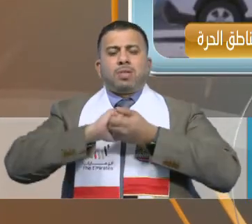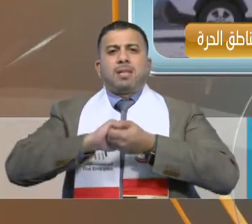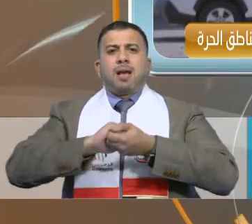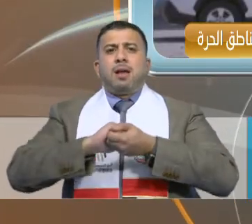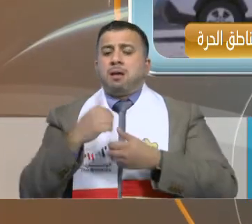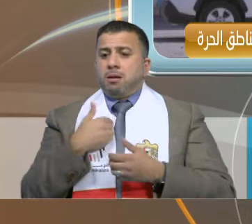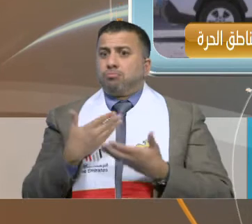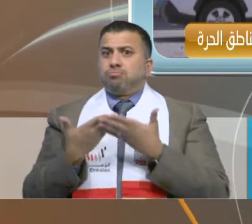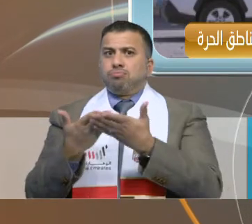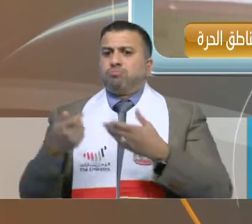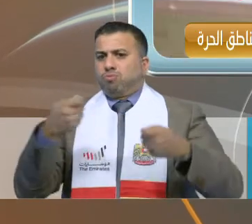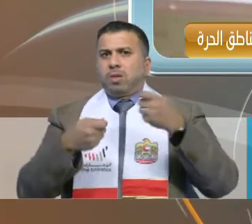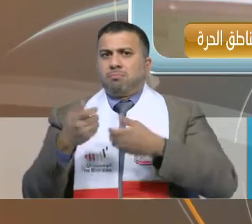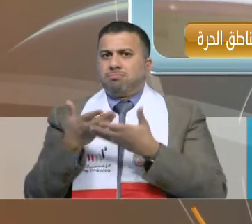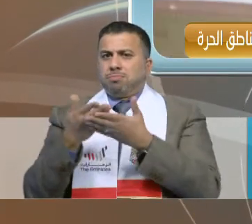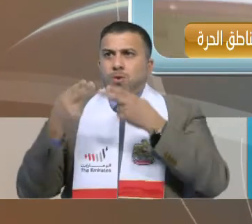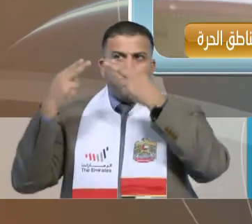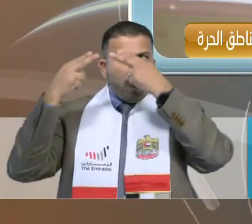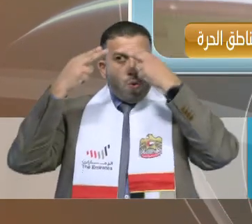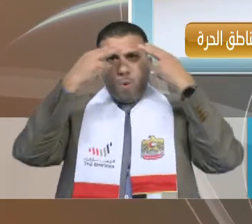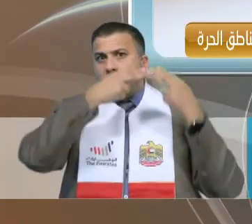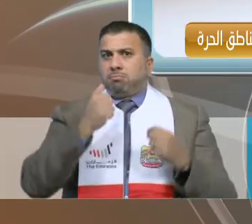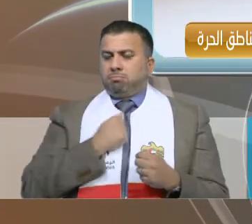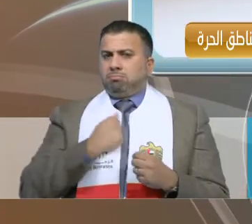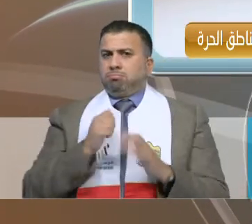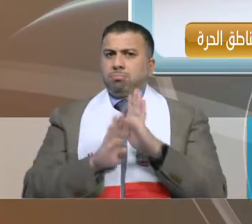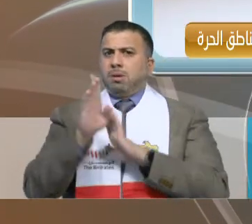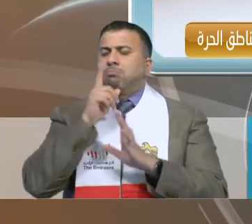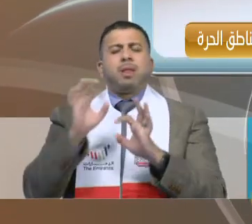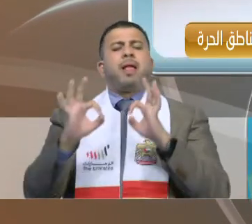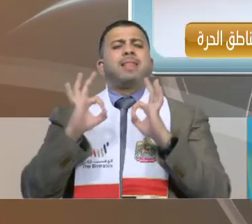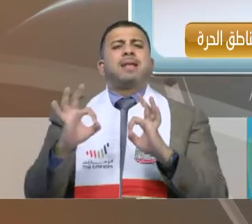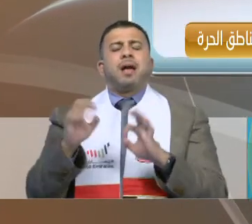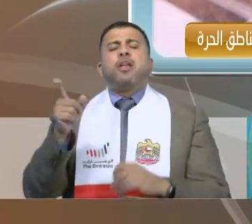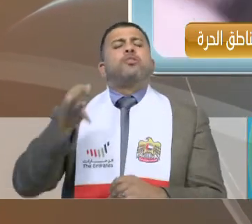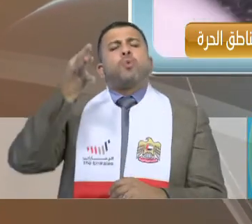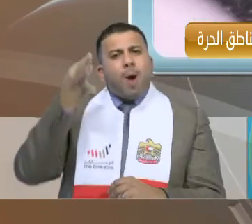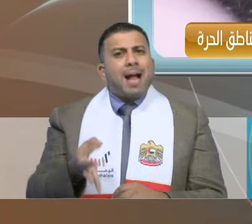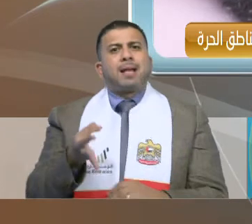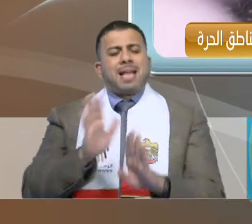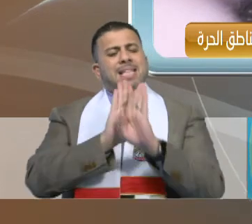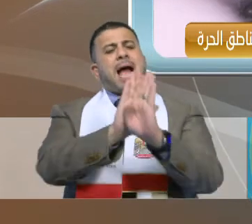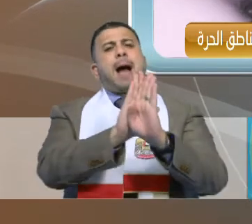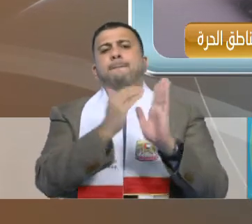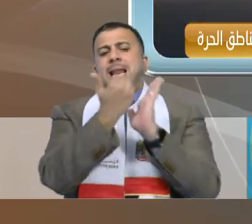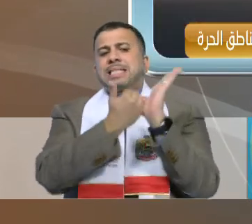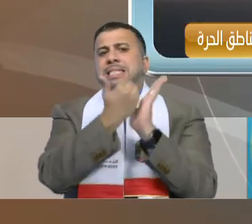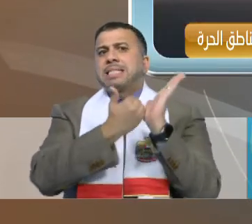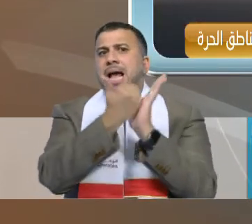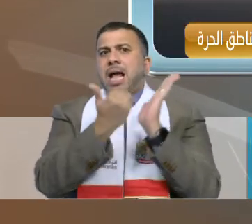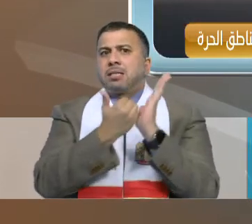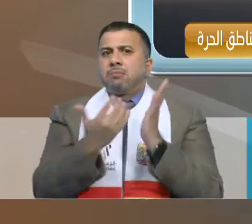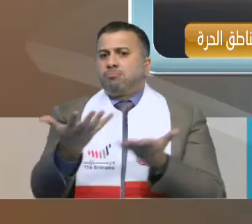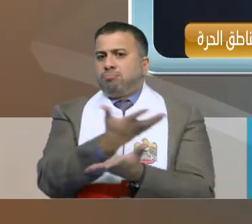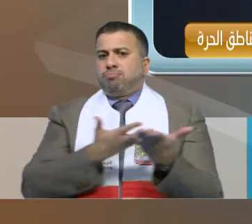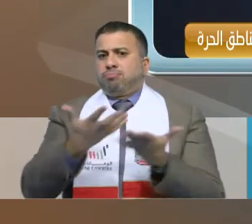مساهم أساسي في تحقيق هذه الرؤية اللي تحديدا تؤكد على دعم الاقتصاد المحلي وهو دور